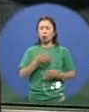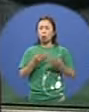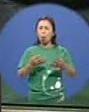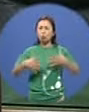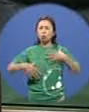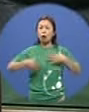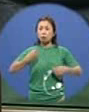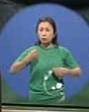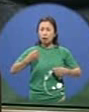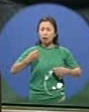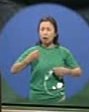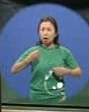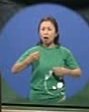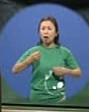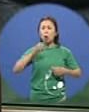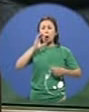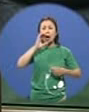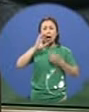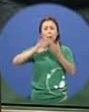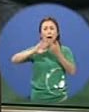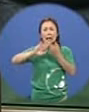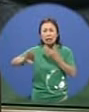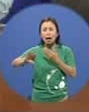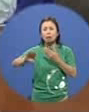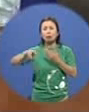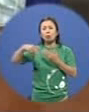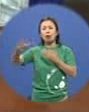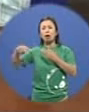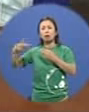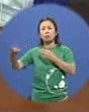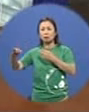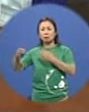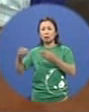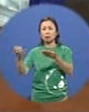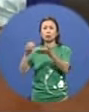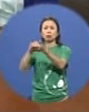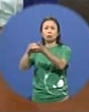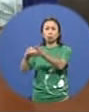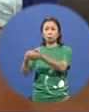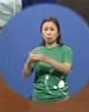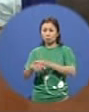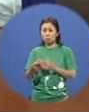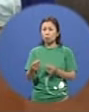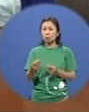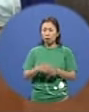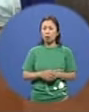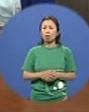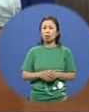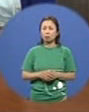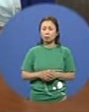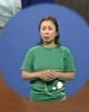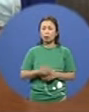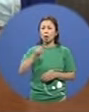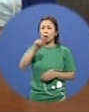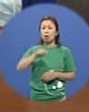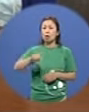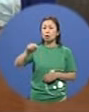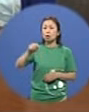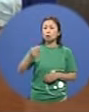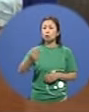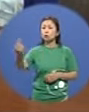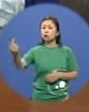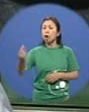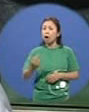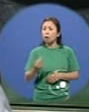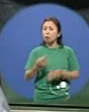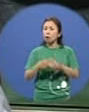県外で就職してしまう状況であるということなんですがあの学生たちは有た就職についてはどのようにそうはいあの